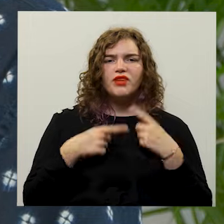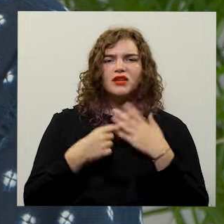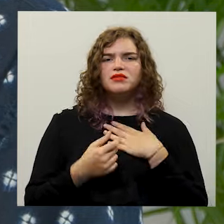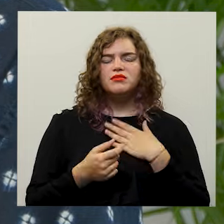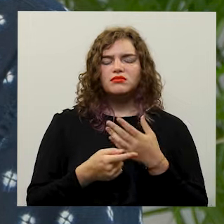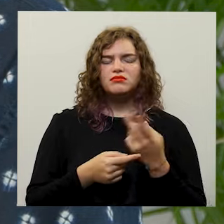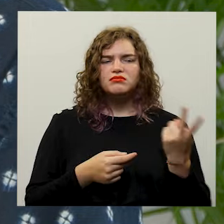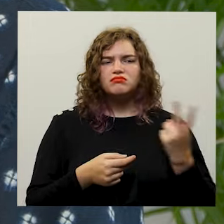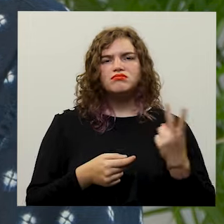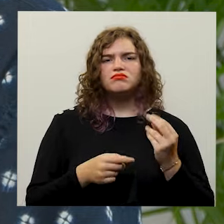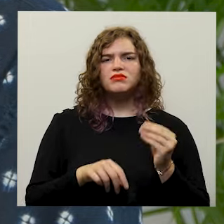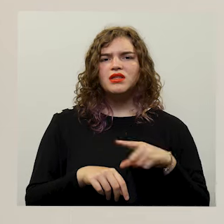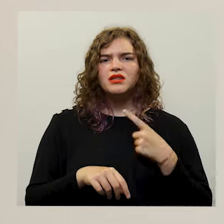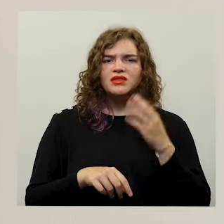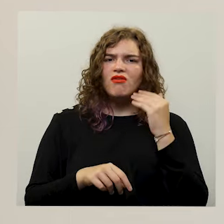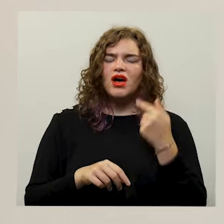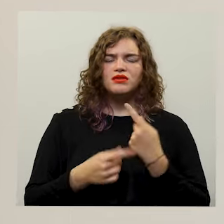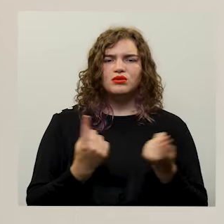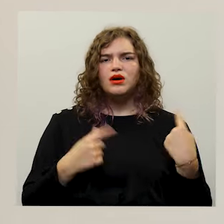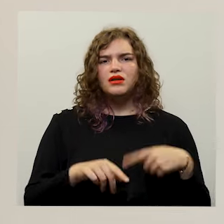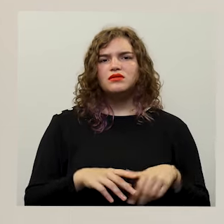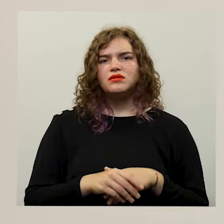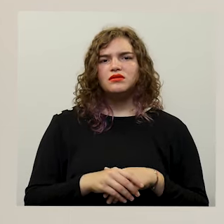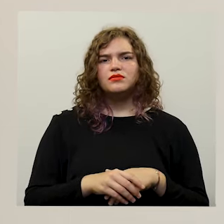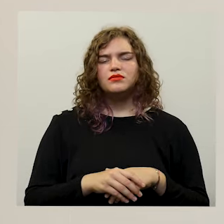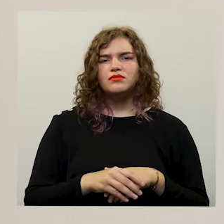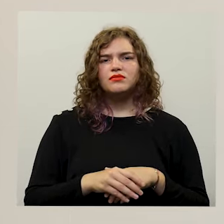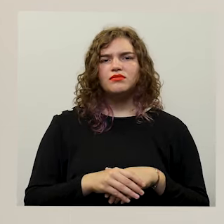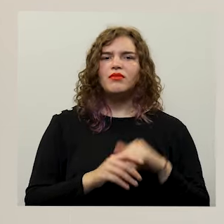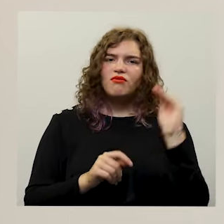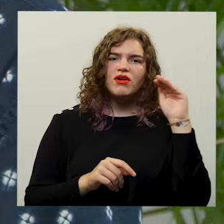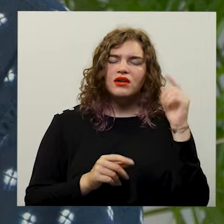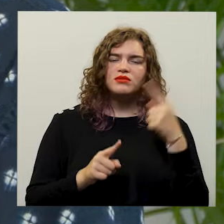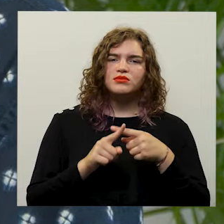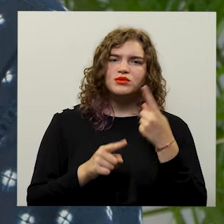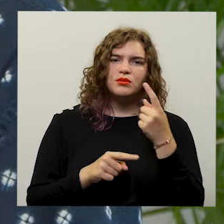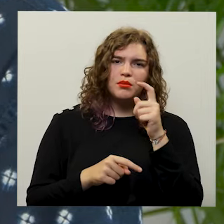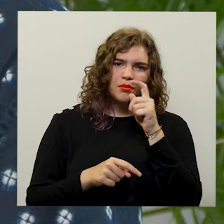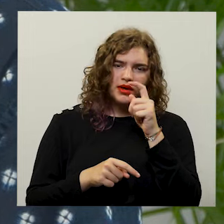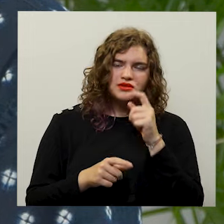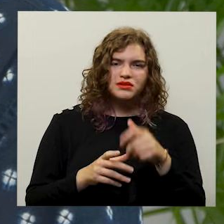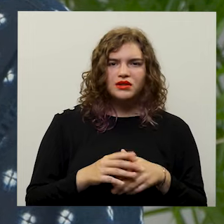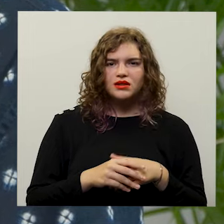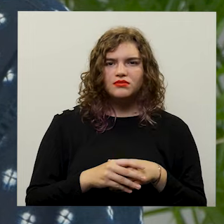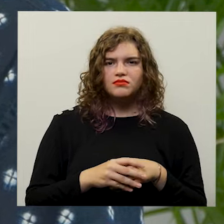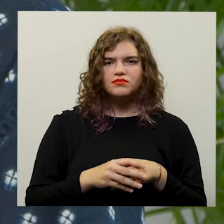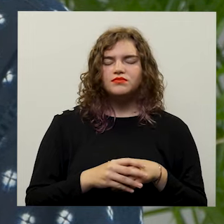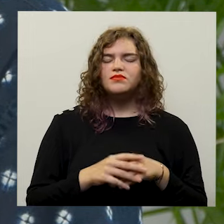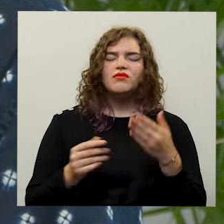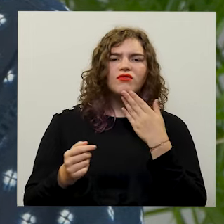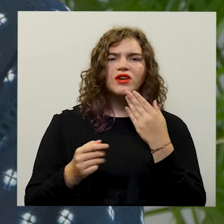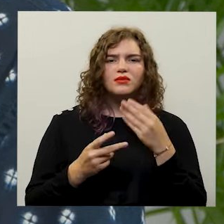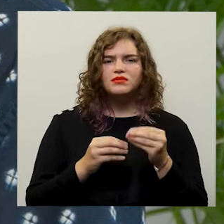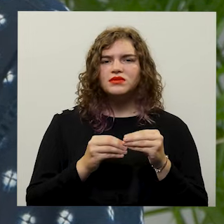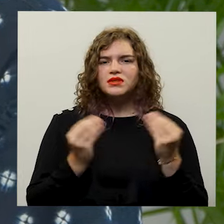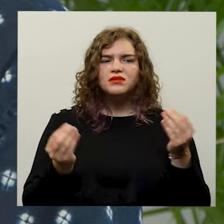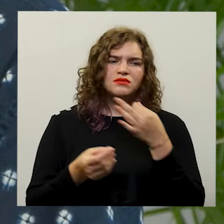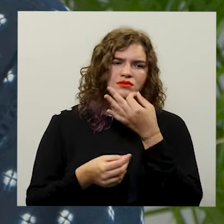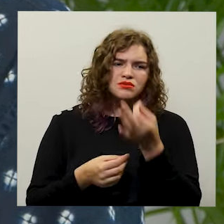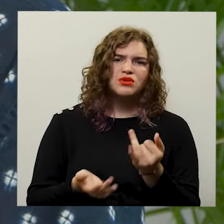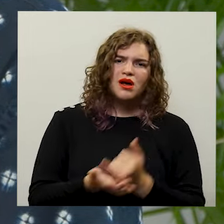viețile noastre este fetița noastră și... Urmează și băiețelul. Da. Și vrem să fim deschiși cu ea, să-i